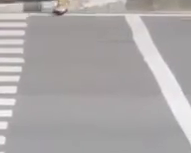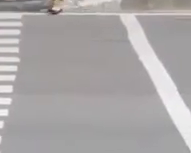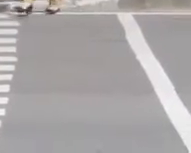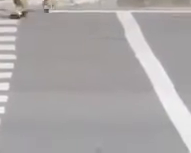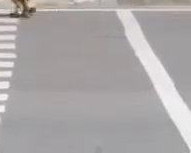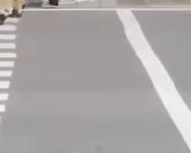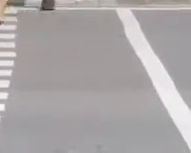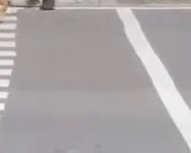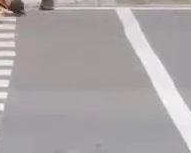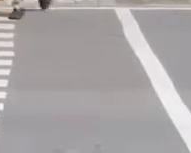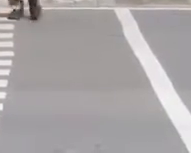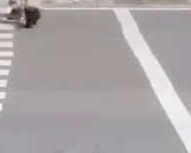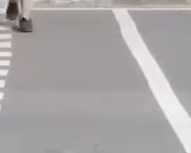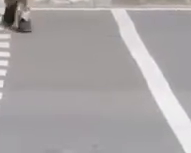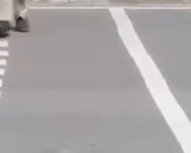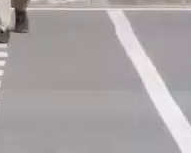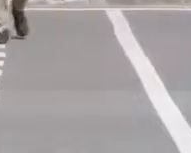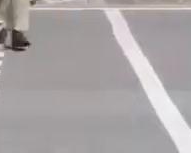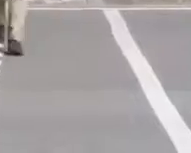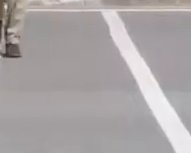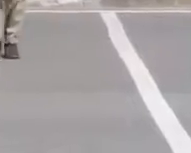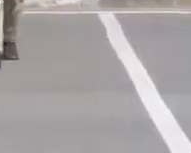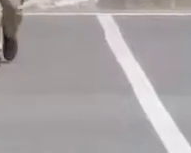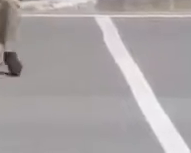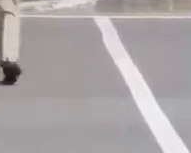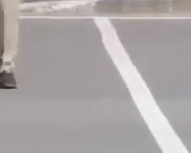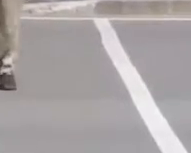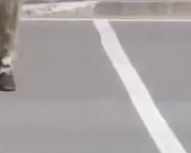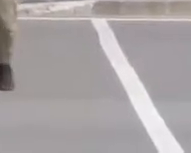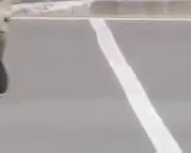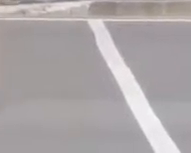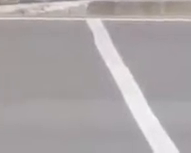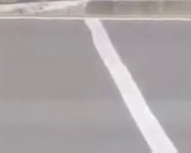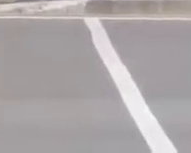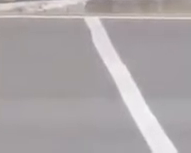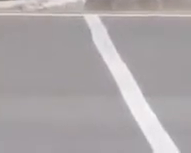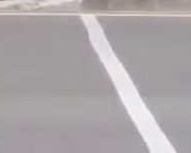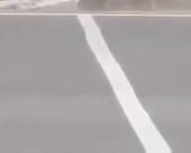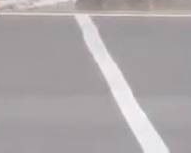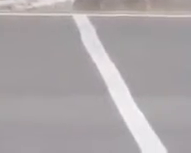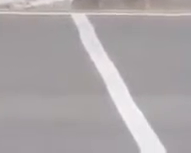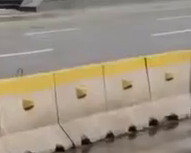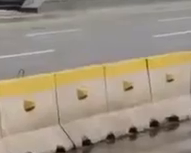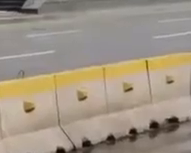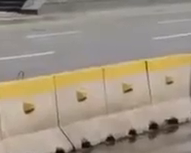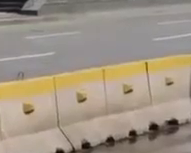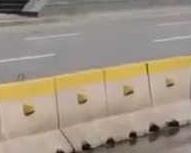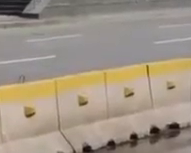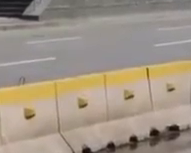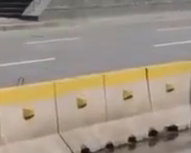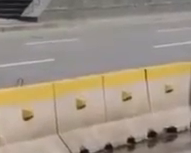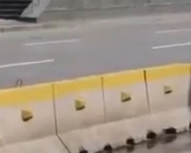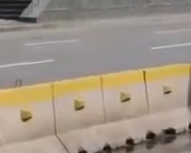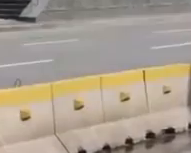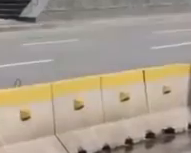diubah. Menurutnya masyarakat jangan malu dan jangan gengsi untuk menggunakan masker jika kehidupan normal yang baru telah